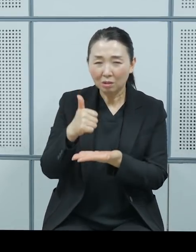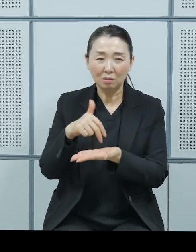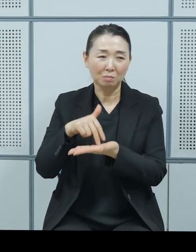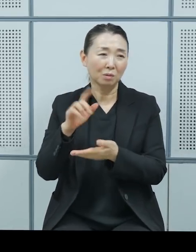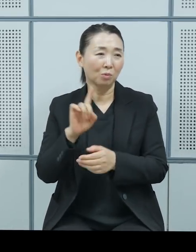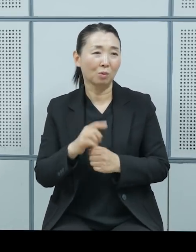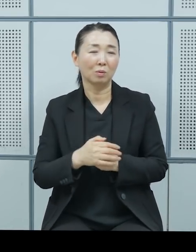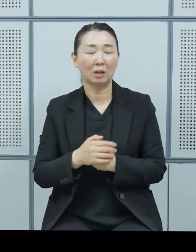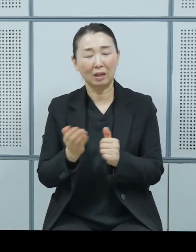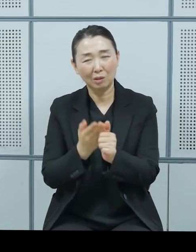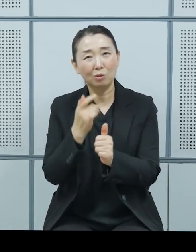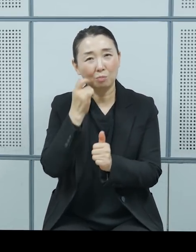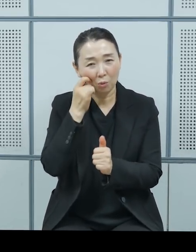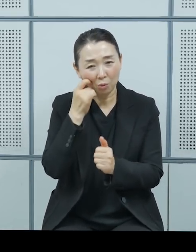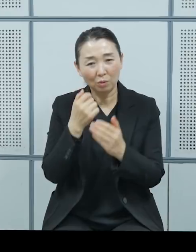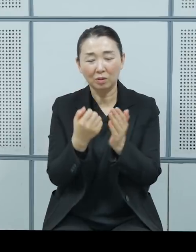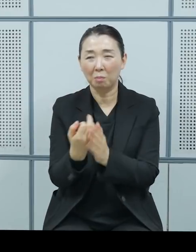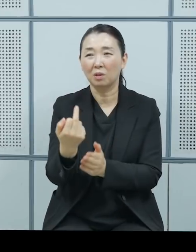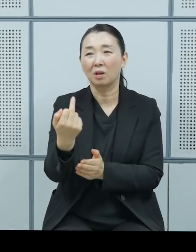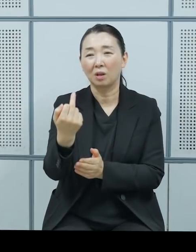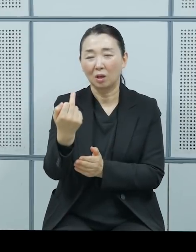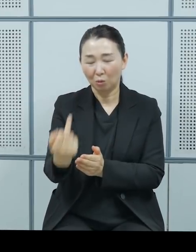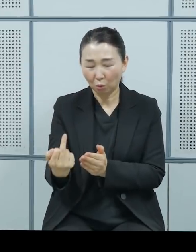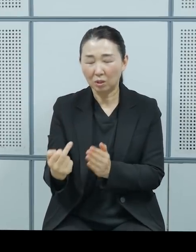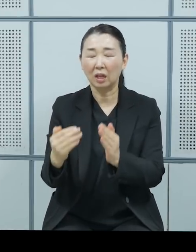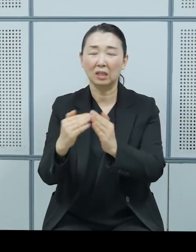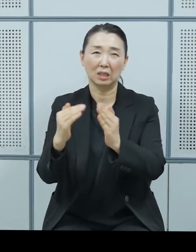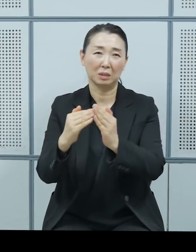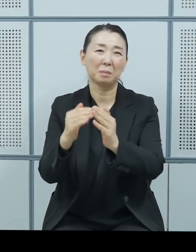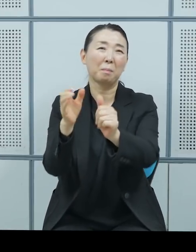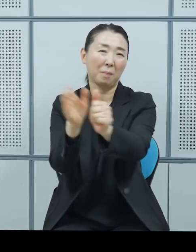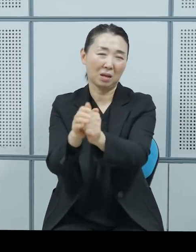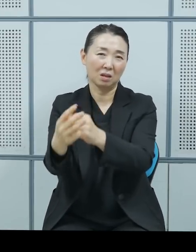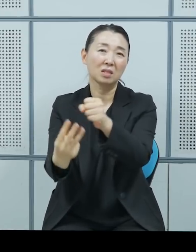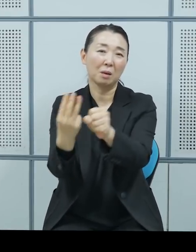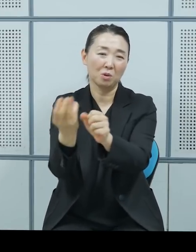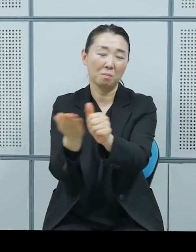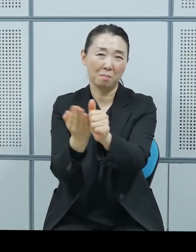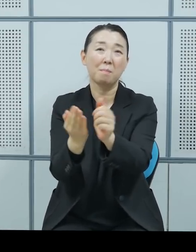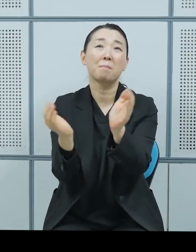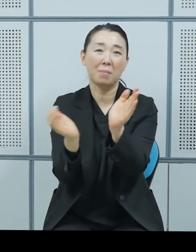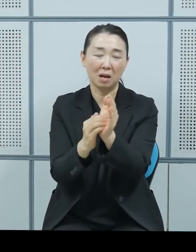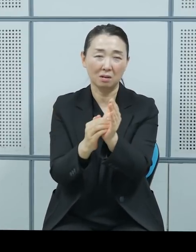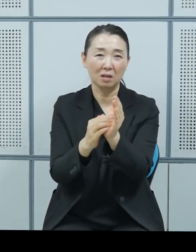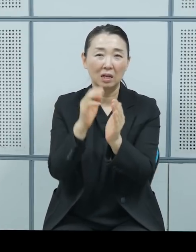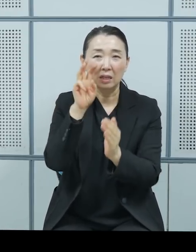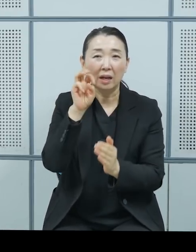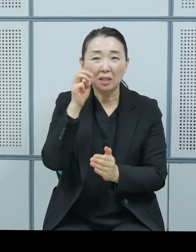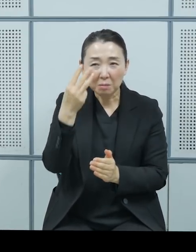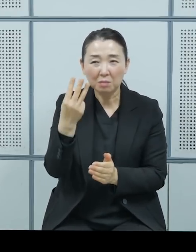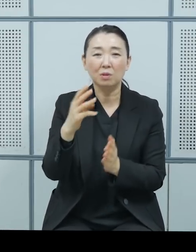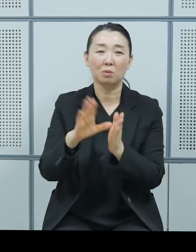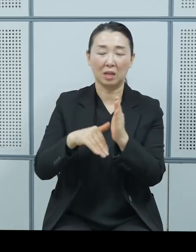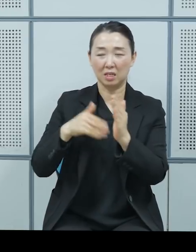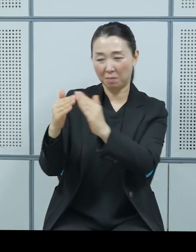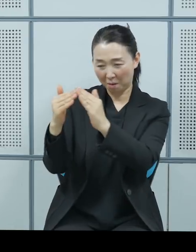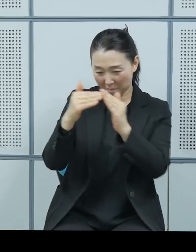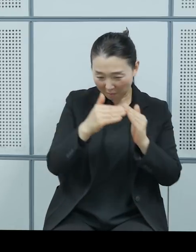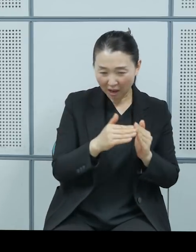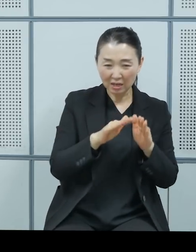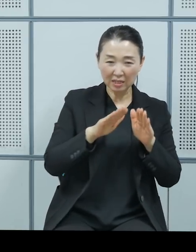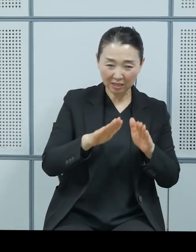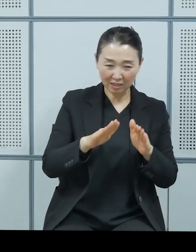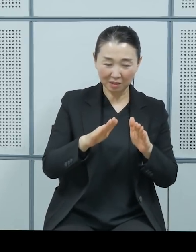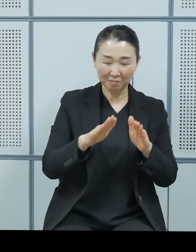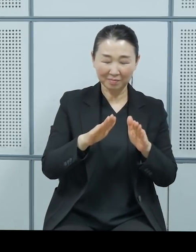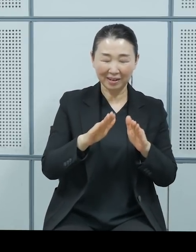없으니까요. 예. 동생 집에서 3년을 길러주고 네. 그리고 32개월 되었을 때 제가 집으로 데려와서 네. 지금까지